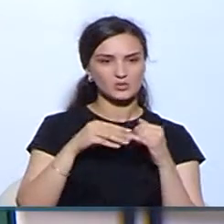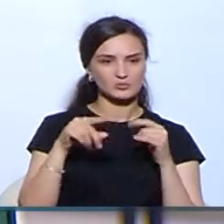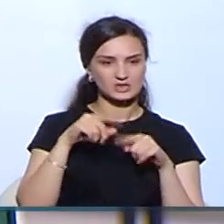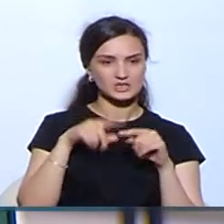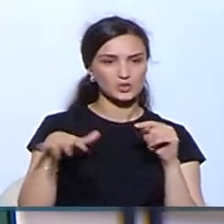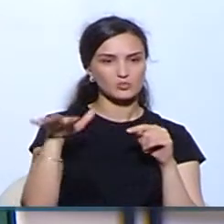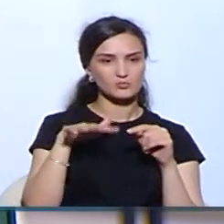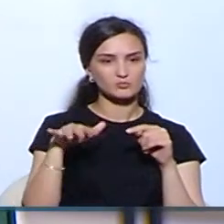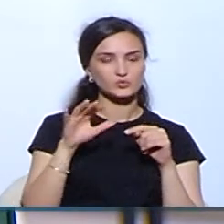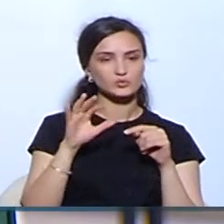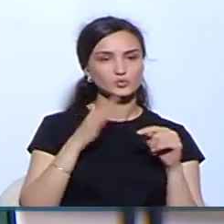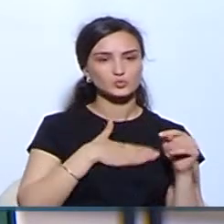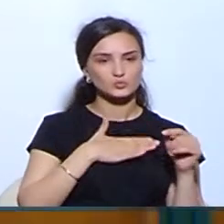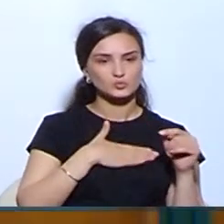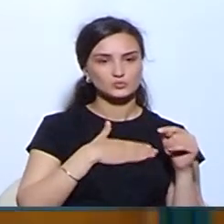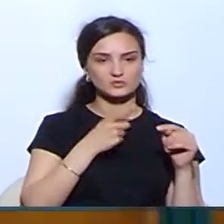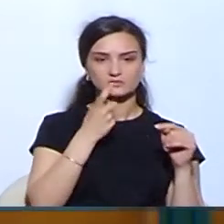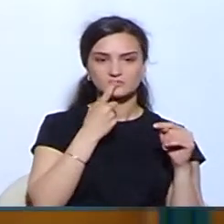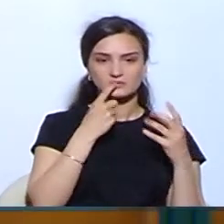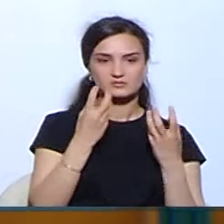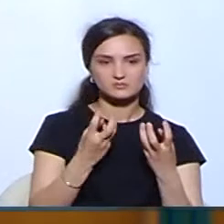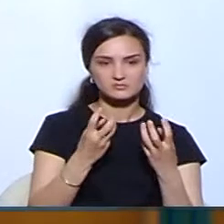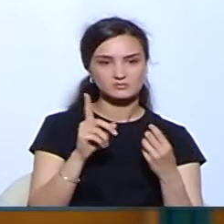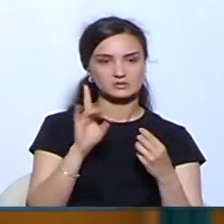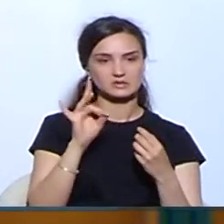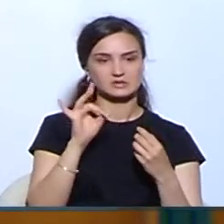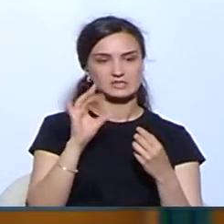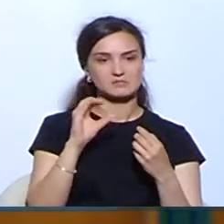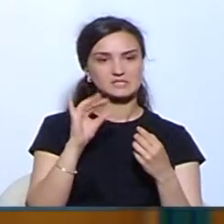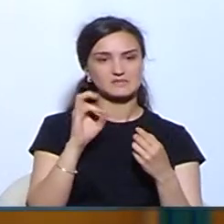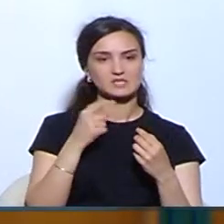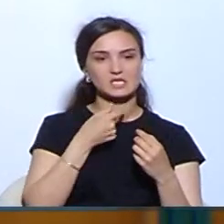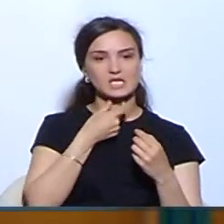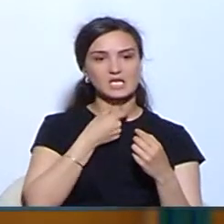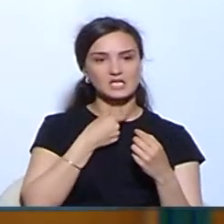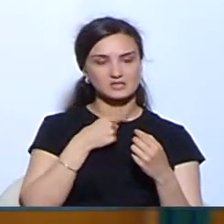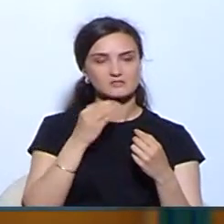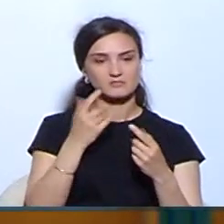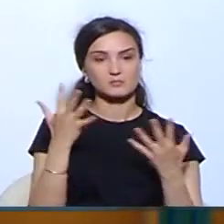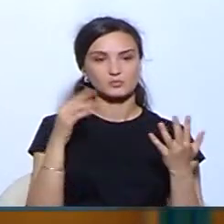ონკოლოგიური დაინტერესება, ძუძუს ქვირგან საშუალოსნოს ან ამ ტიპ საშუალოსნოს ყელი სიმსივნეები, რომ უფრო მეტი